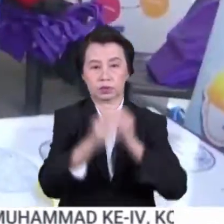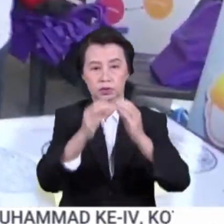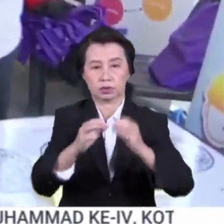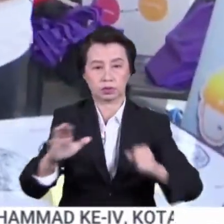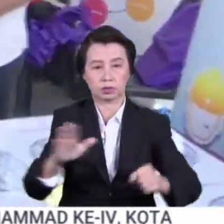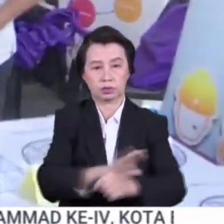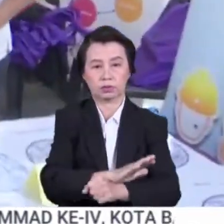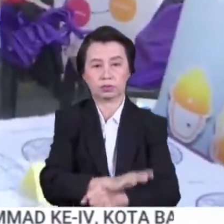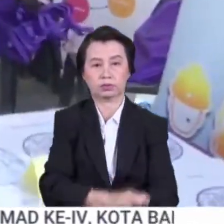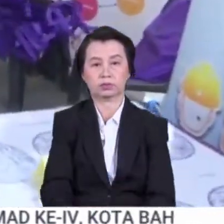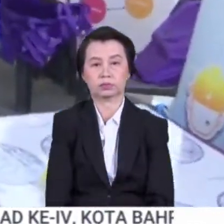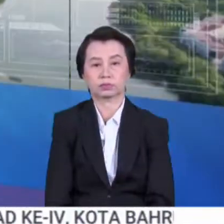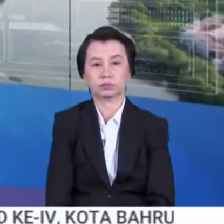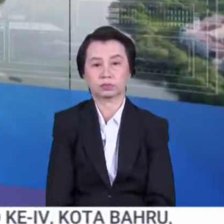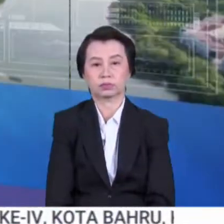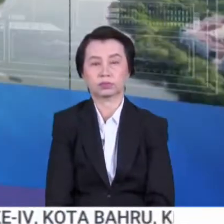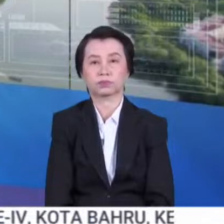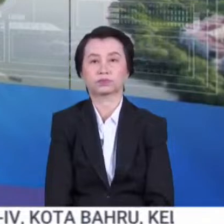menyeluruh.